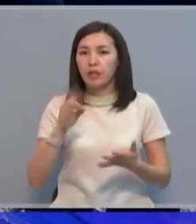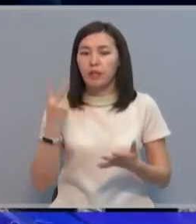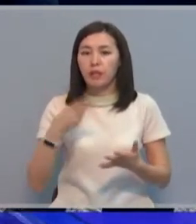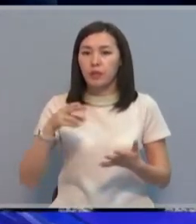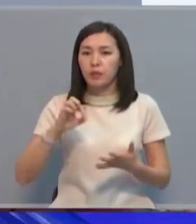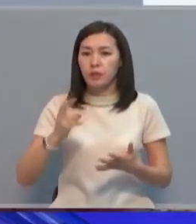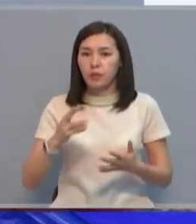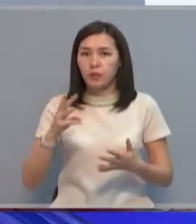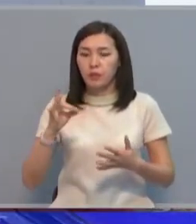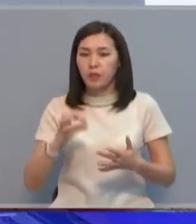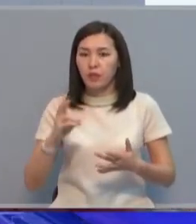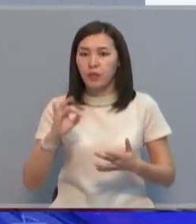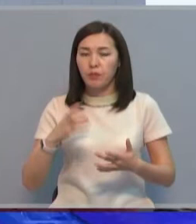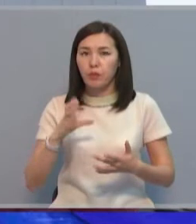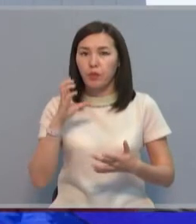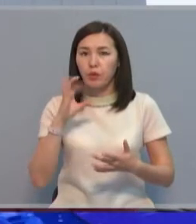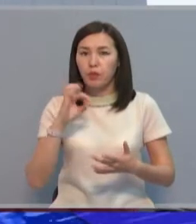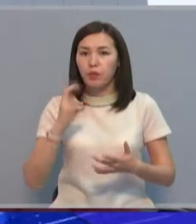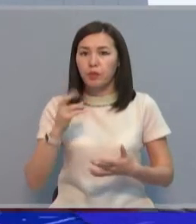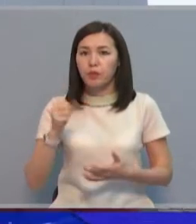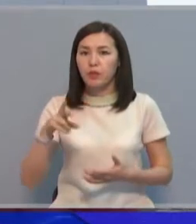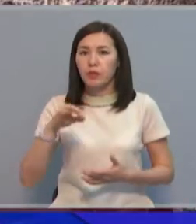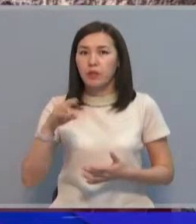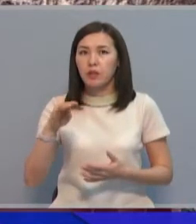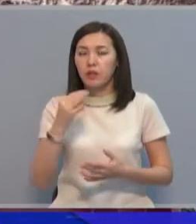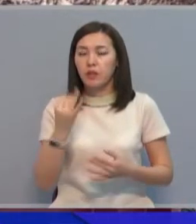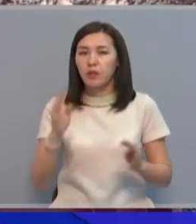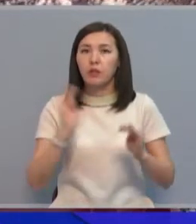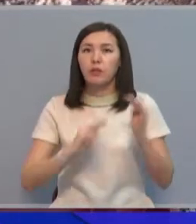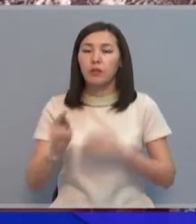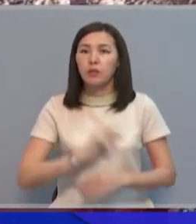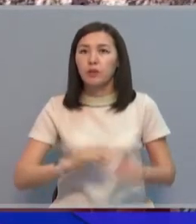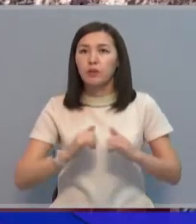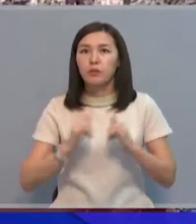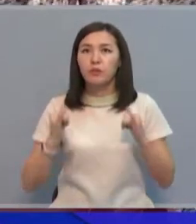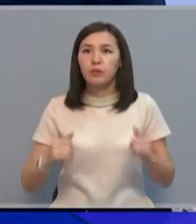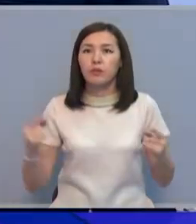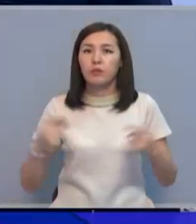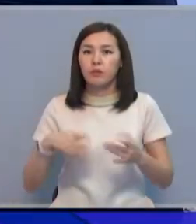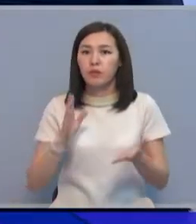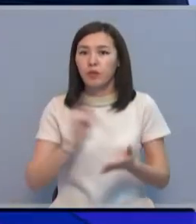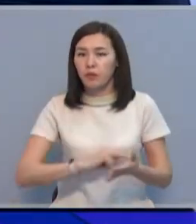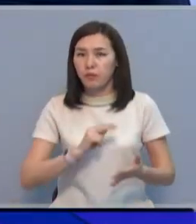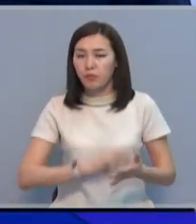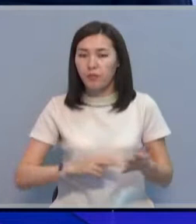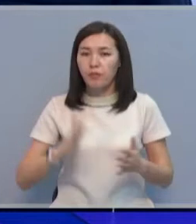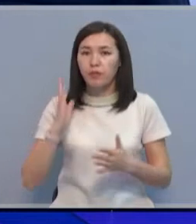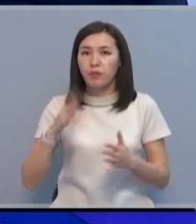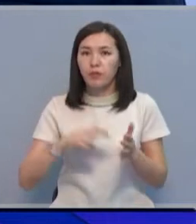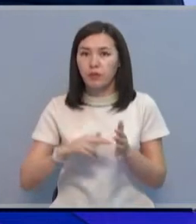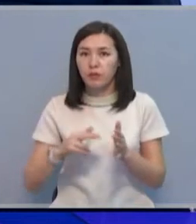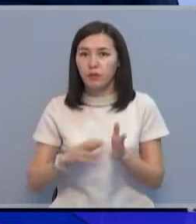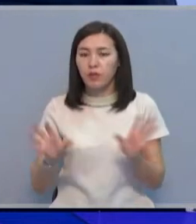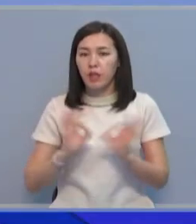Достық шағынаудандары мен Қайнарбұлақ солтүстік саяжай тұрғын алаптардың инфрақұрылымын дамыту бойынша нақты атқарылған істермен алдағы